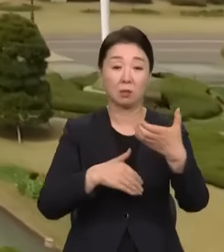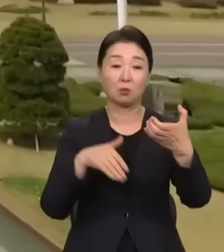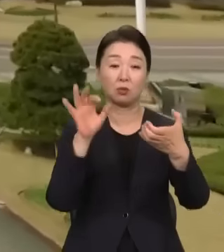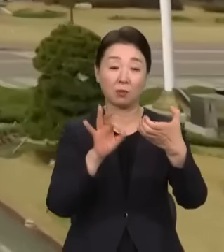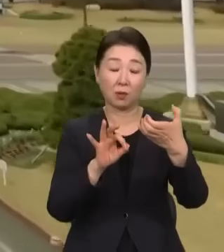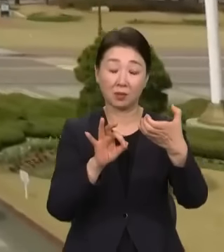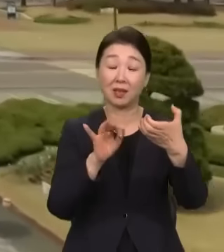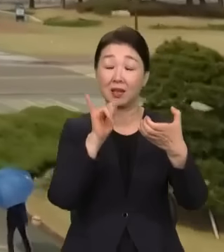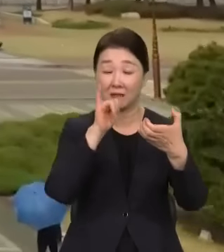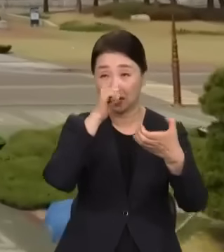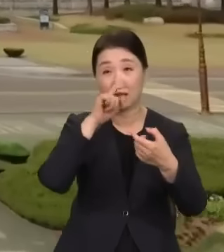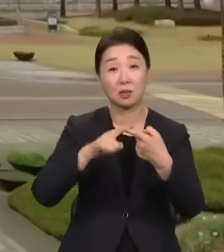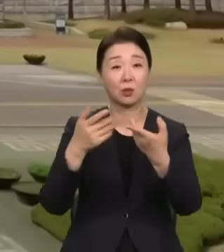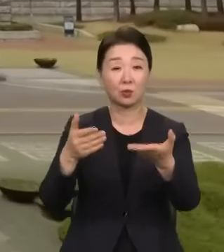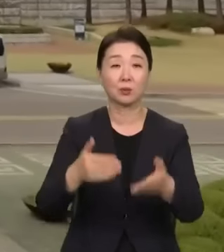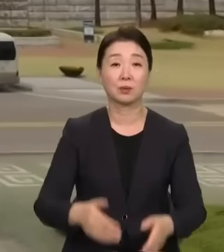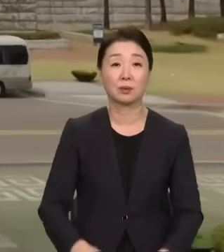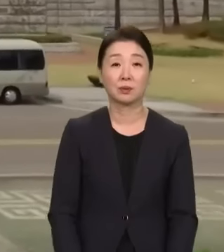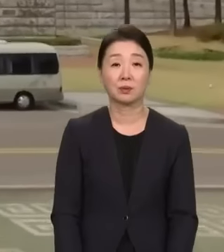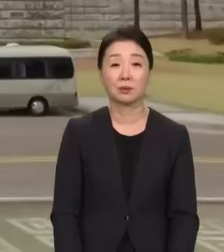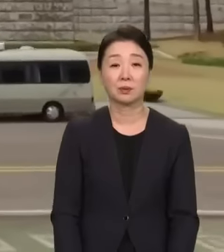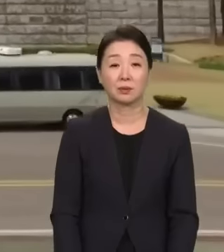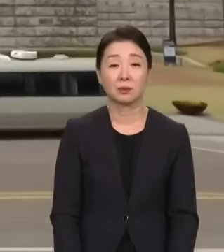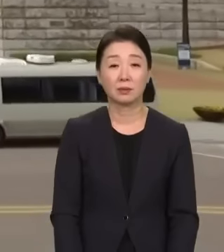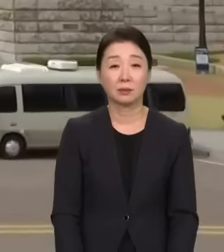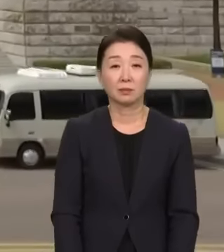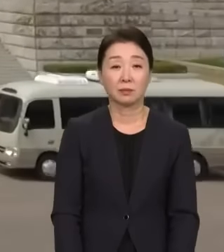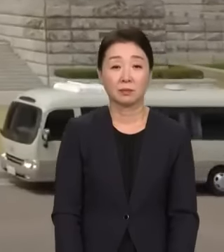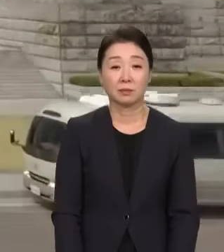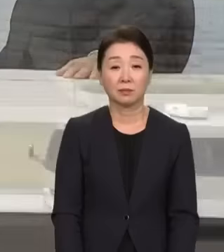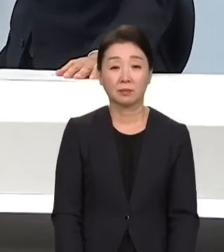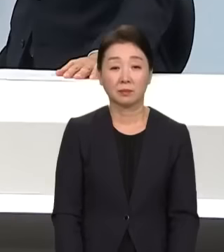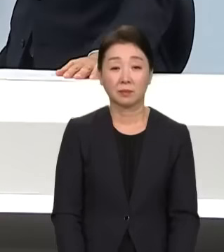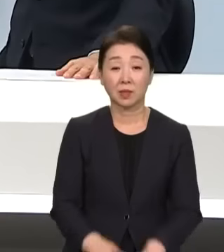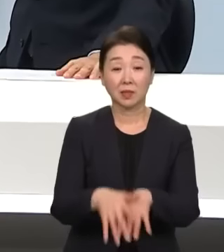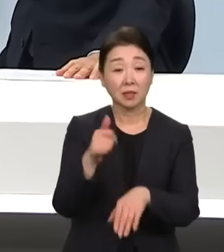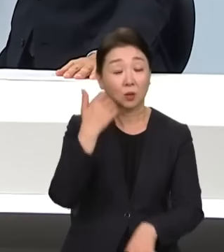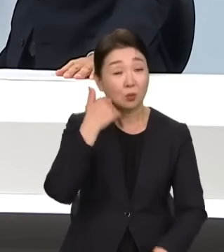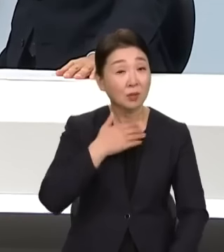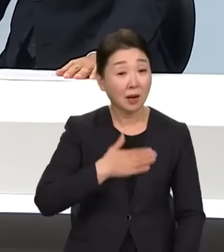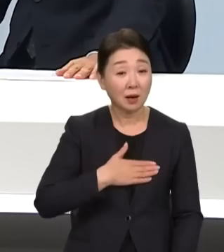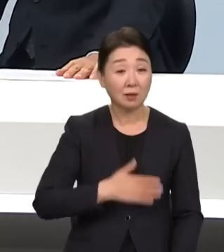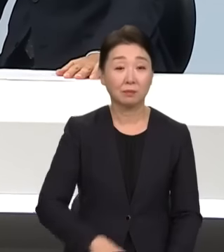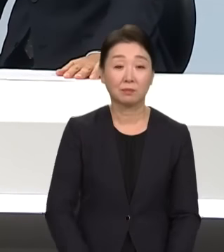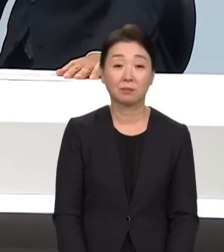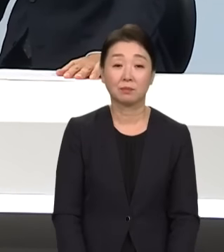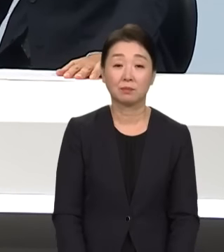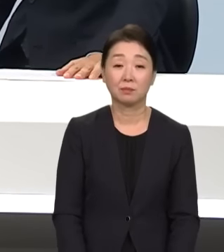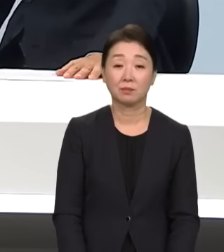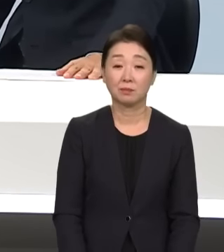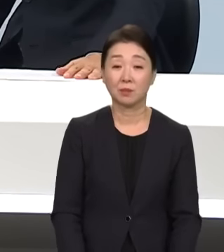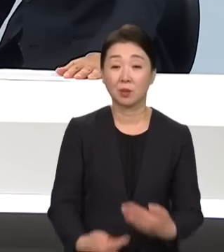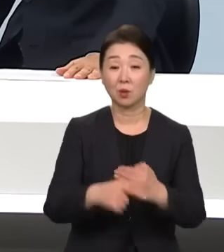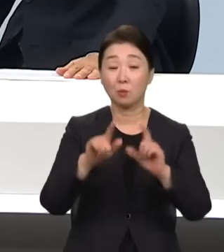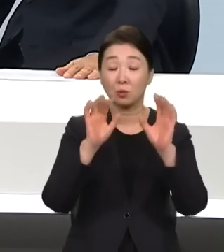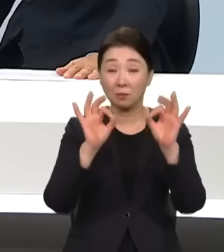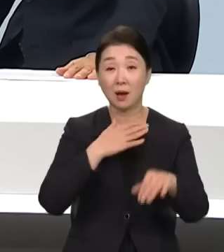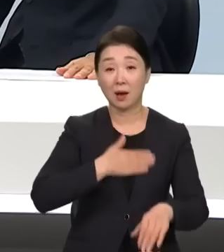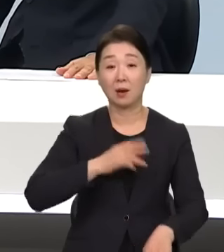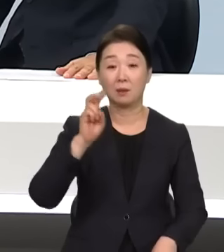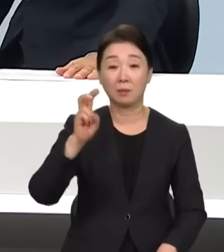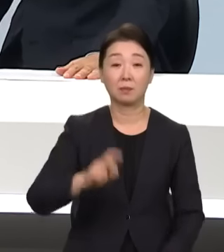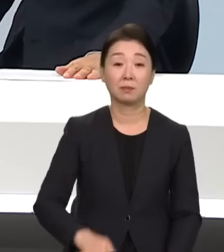삭감한 예산으로 편성을 하고 있습니다. 자, 이 단체장 누군지 혹시 아십니까? 실루엣만 봐도 많은 시청자분들이 아실